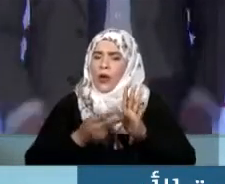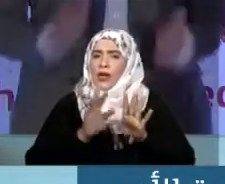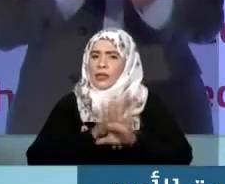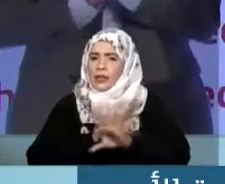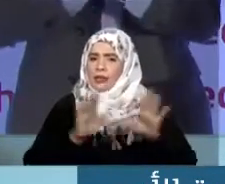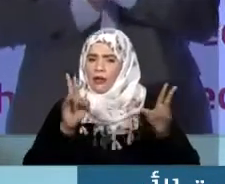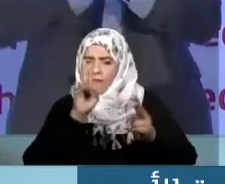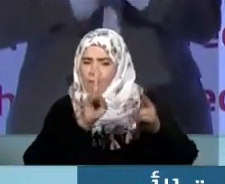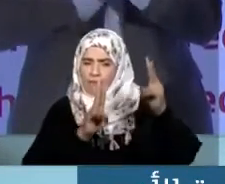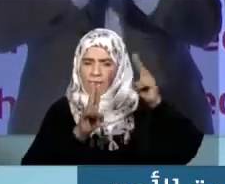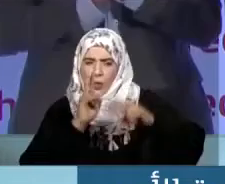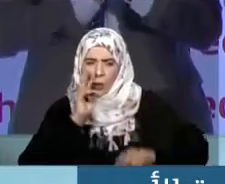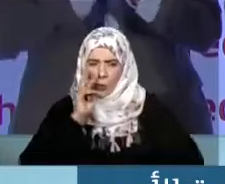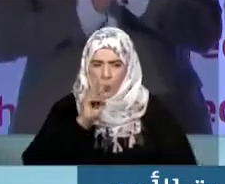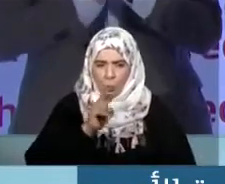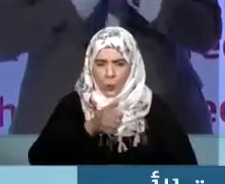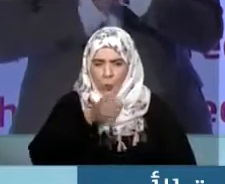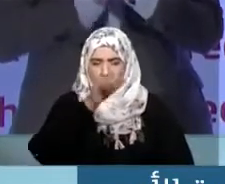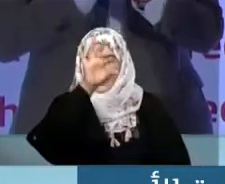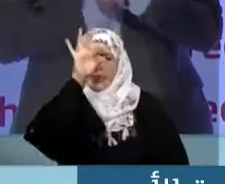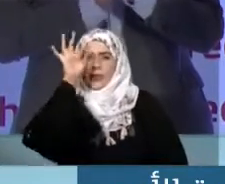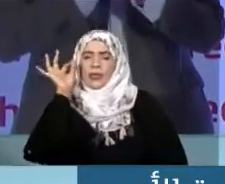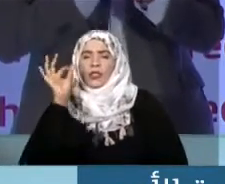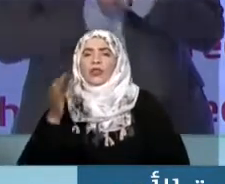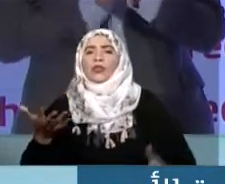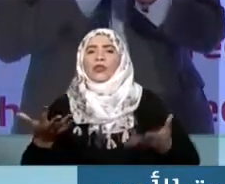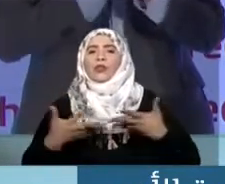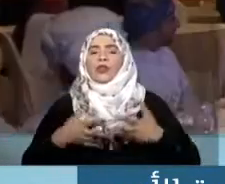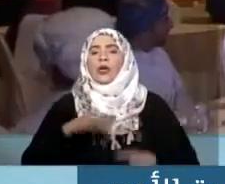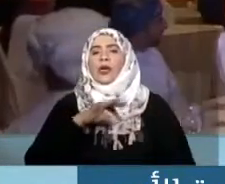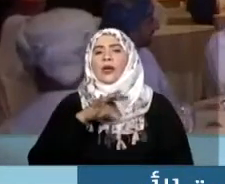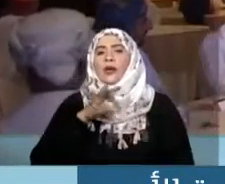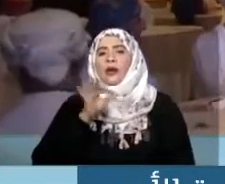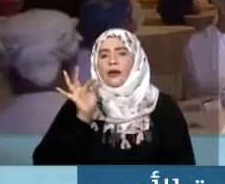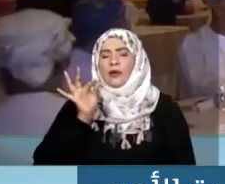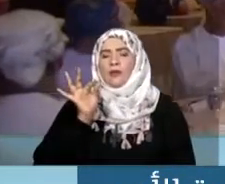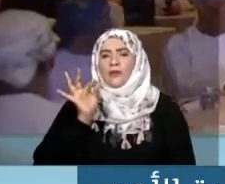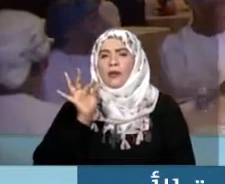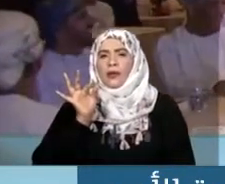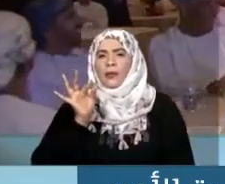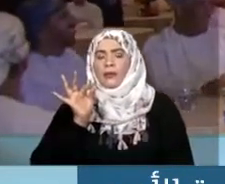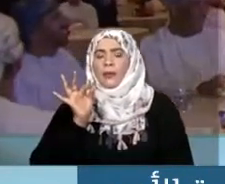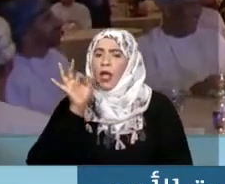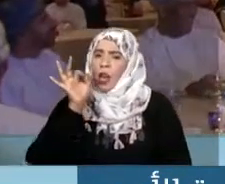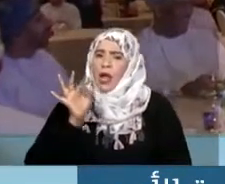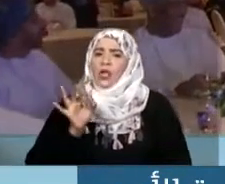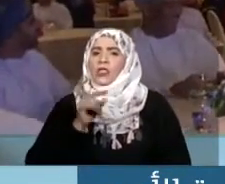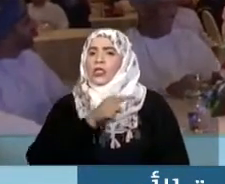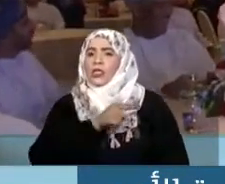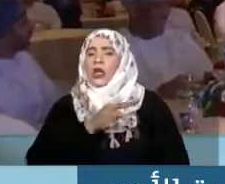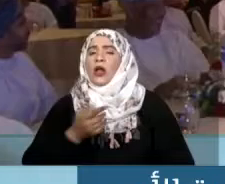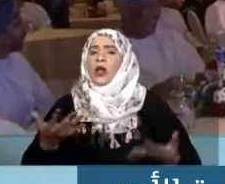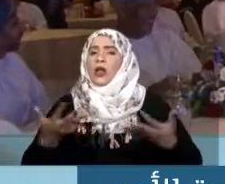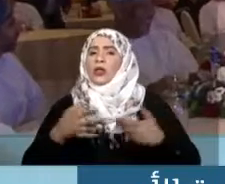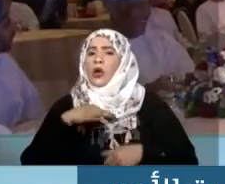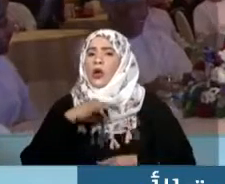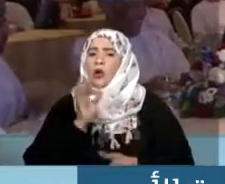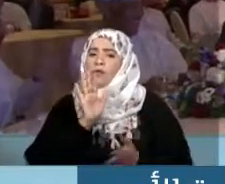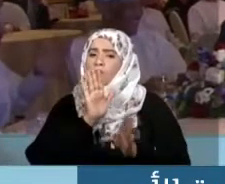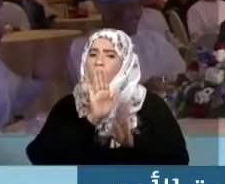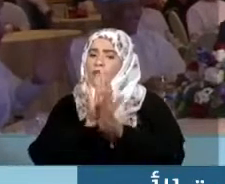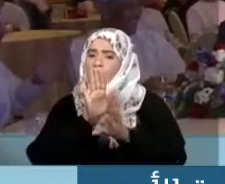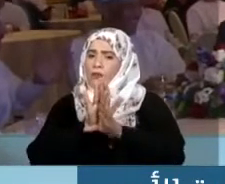التقييم لتقديم عدة عناصر من خلال هذا الالتزام. طبعا تعزيز الأكاديمية